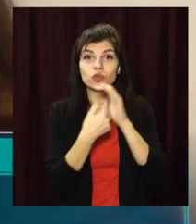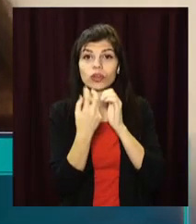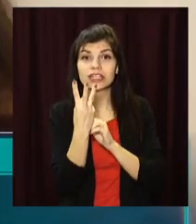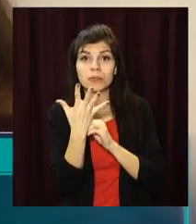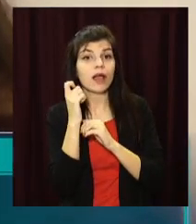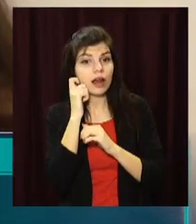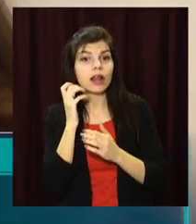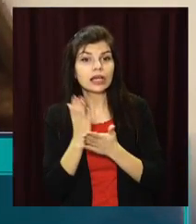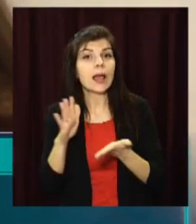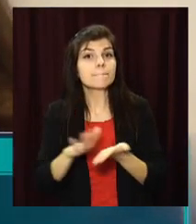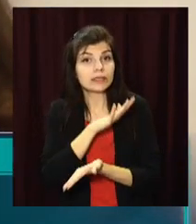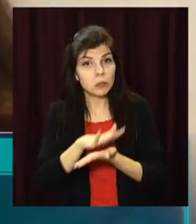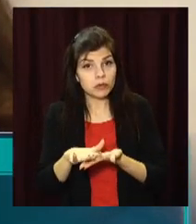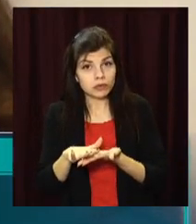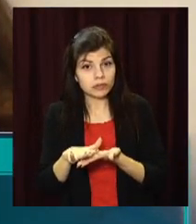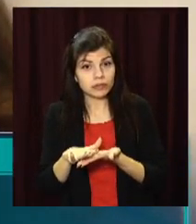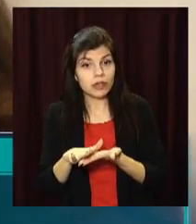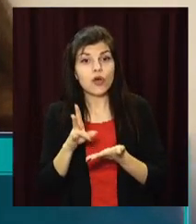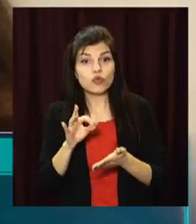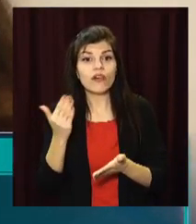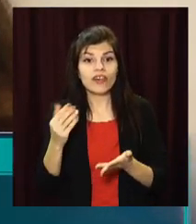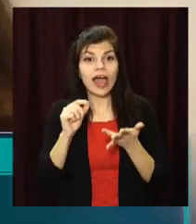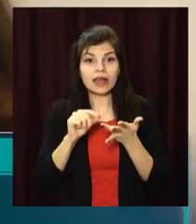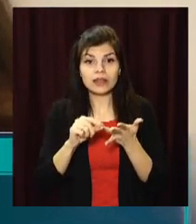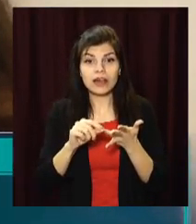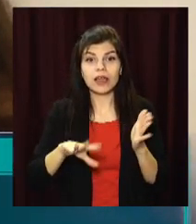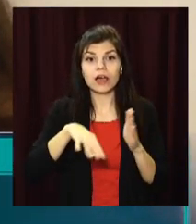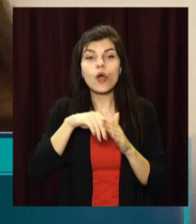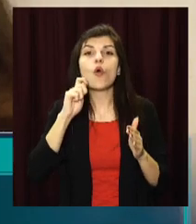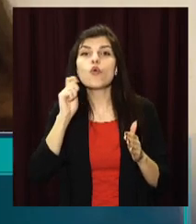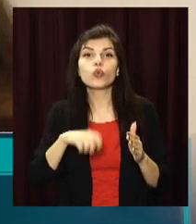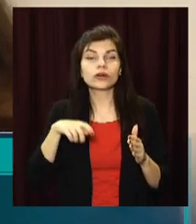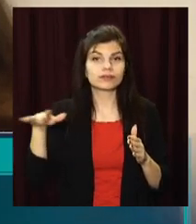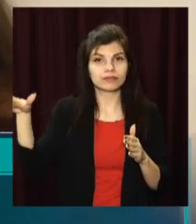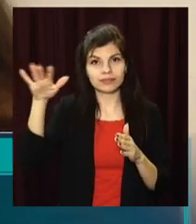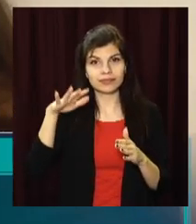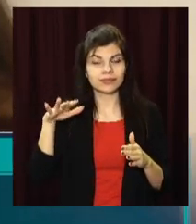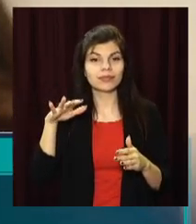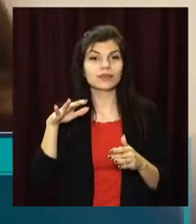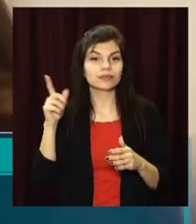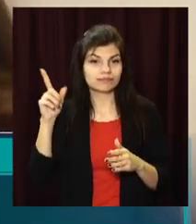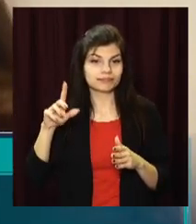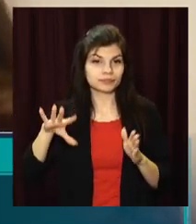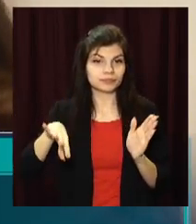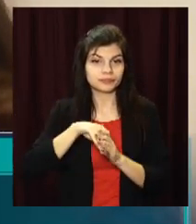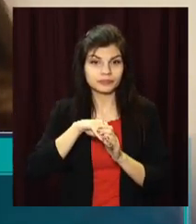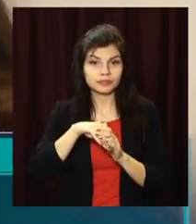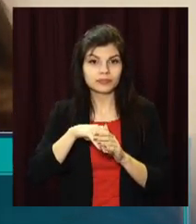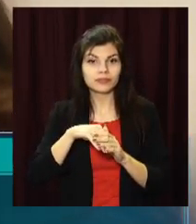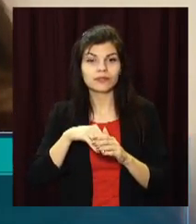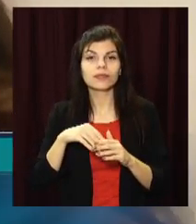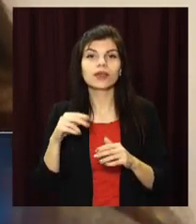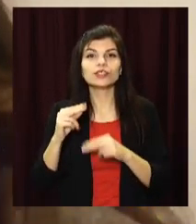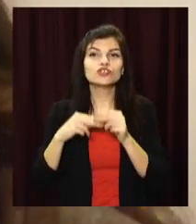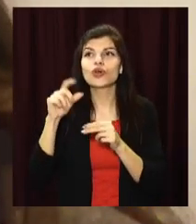безкоштовною. Але їхній аналіз оплачує Український реєстр донорів кісткового мозку за допомогою благодійних внесків, які